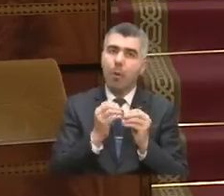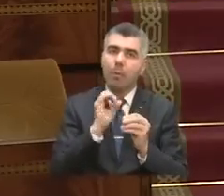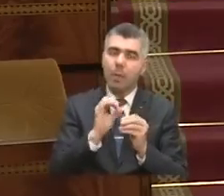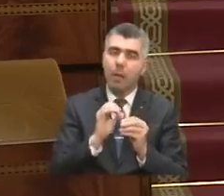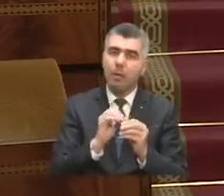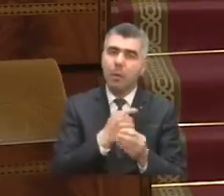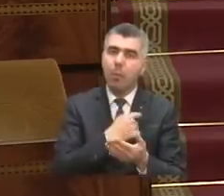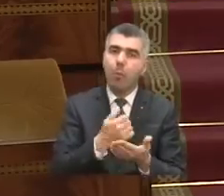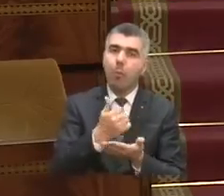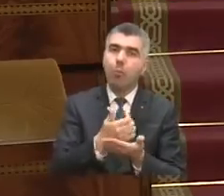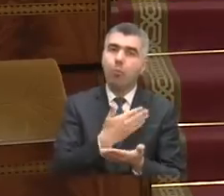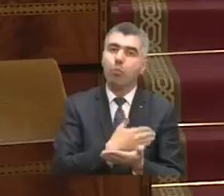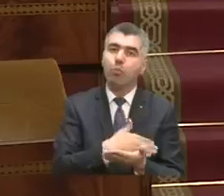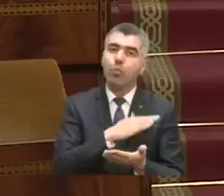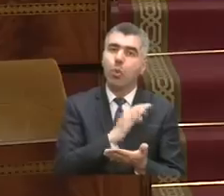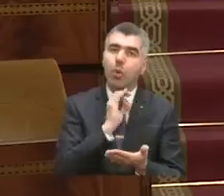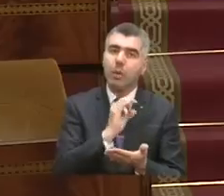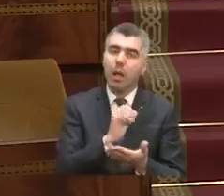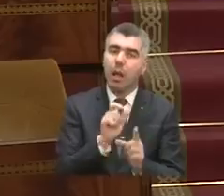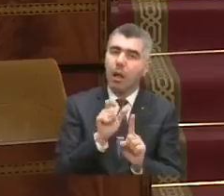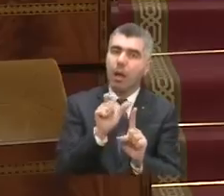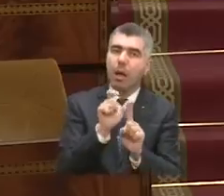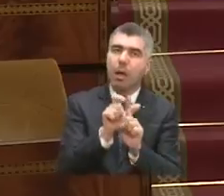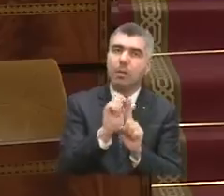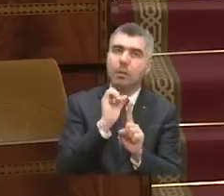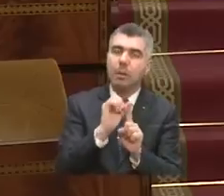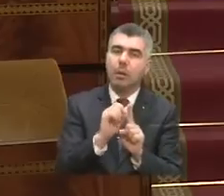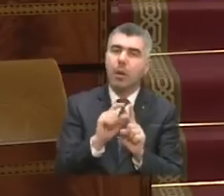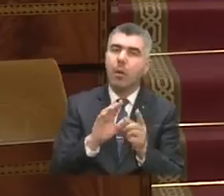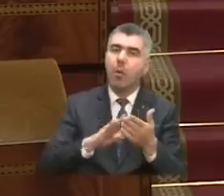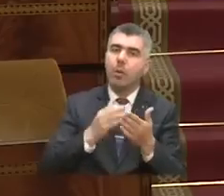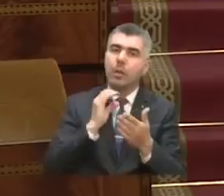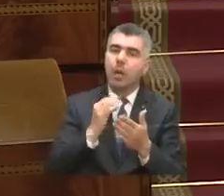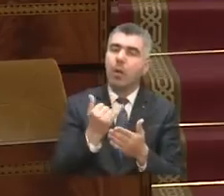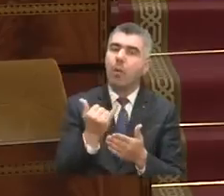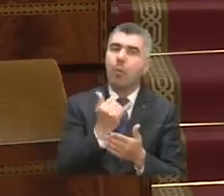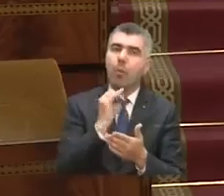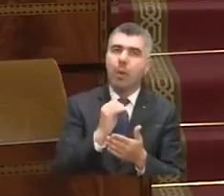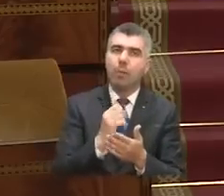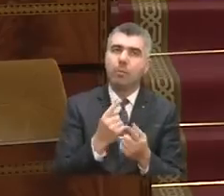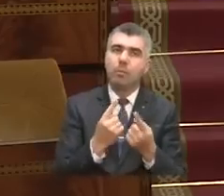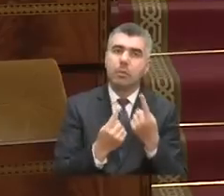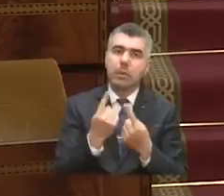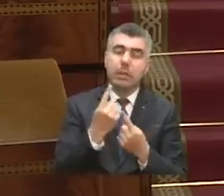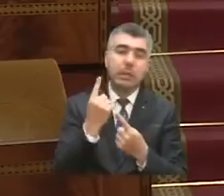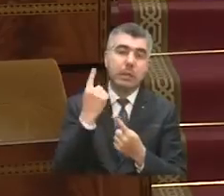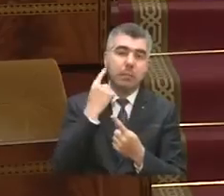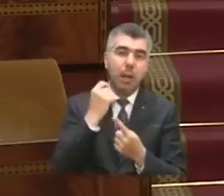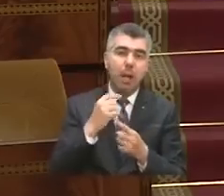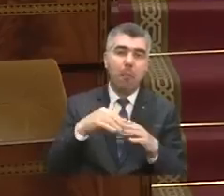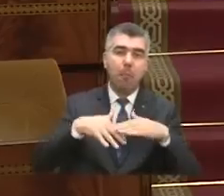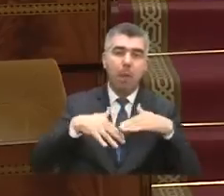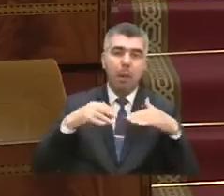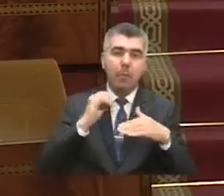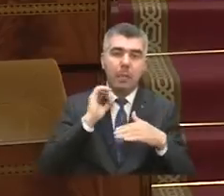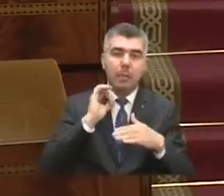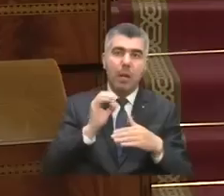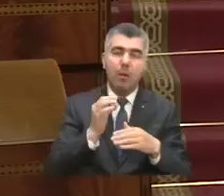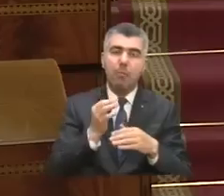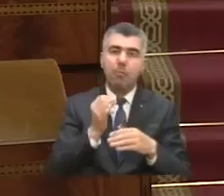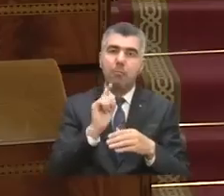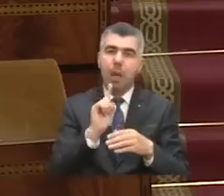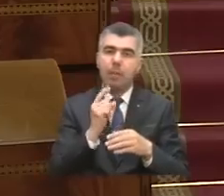ومن مسؤوليتكم أن تتدخلوا لإرجاع الأمور إلى نصابها. إلا سمعتي على شي نائب ولا شي نائبة شي حاجة ما